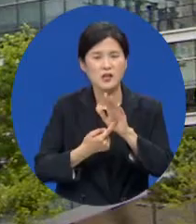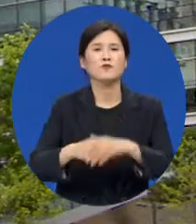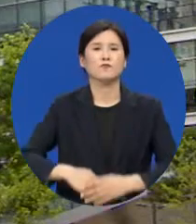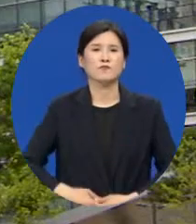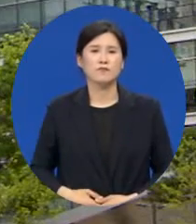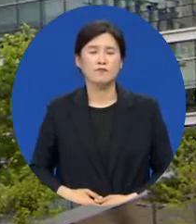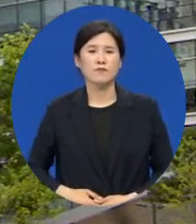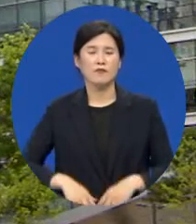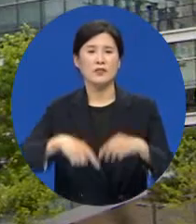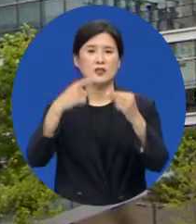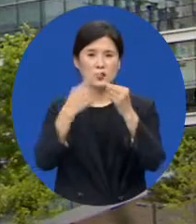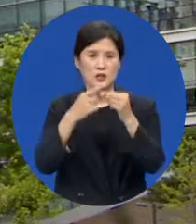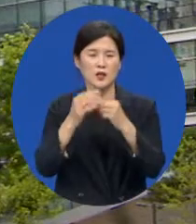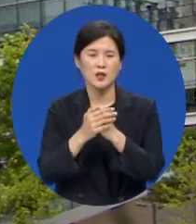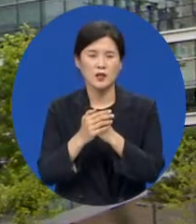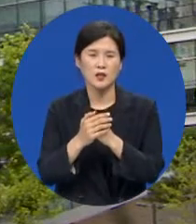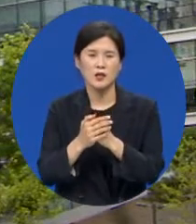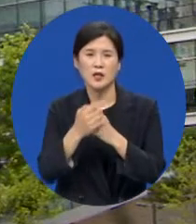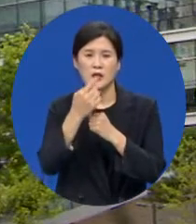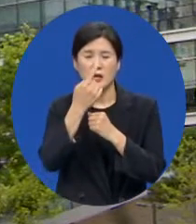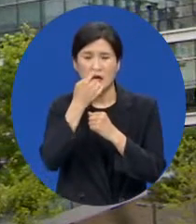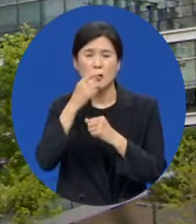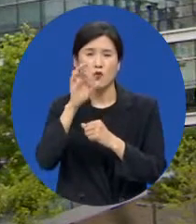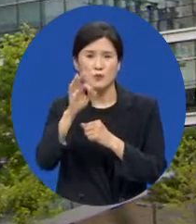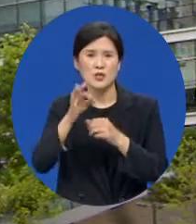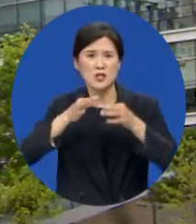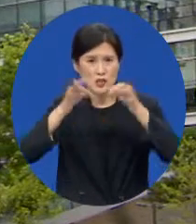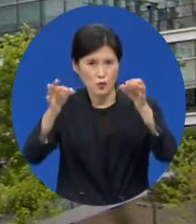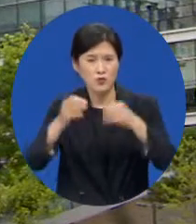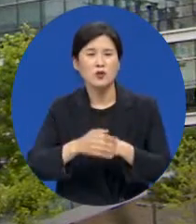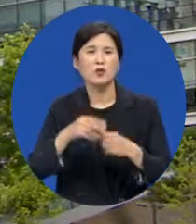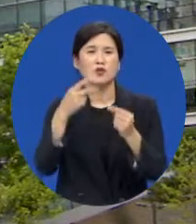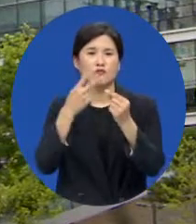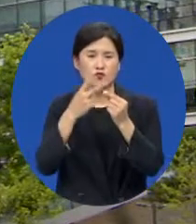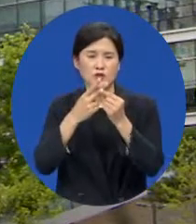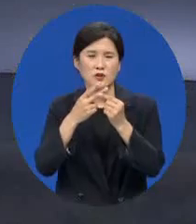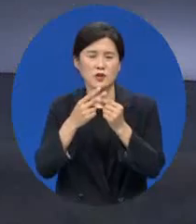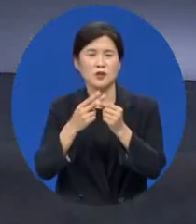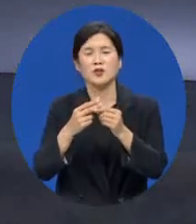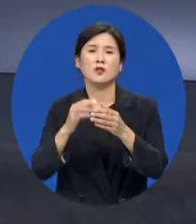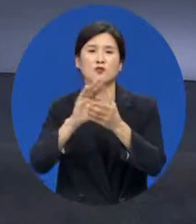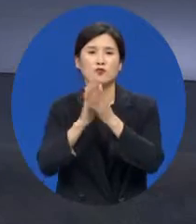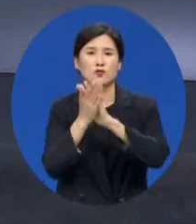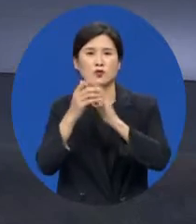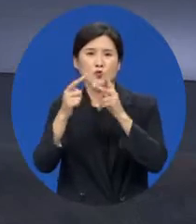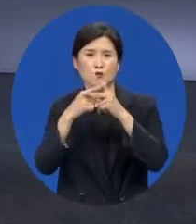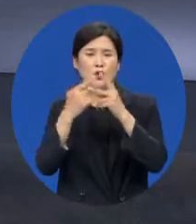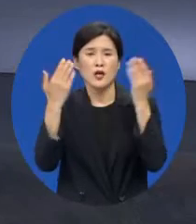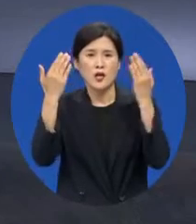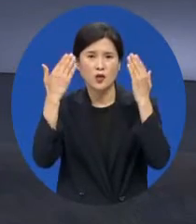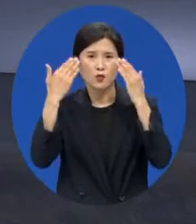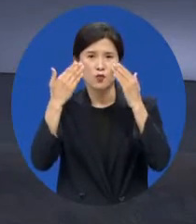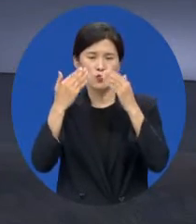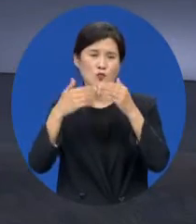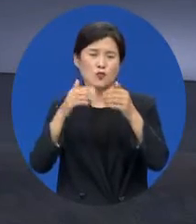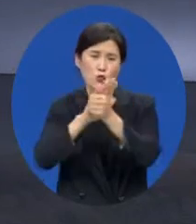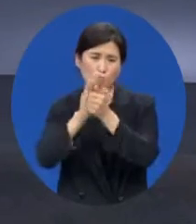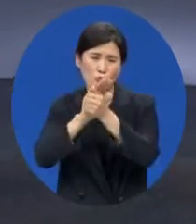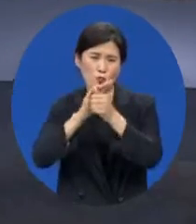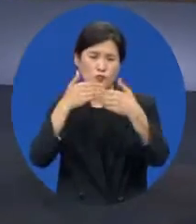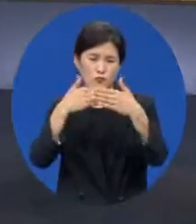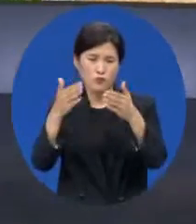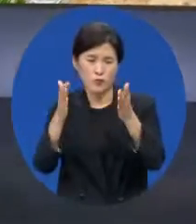대해서 말씀드리겠습니다 첫째 예체능 학원비 지원 둘째 유 초 동 돌봄 교실 전면 확대